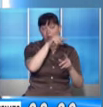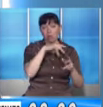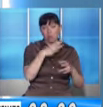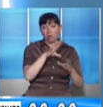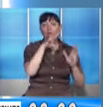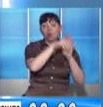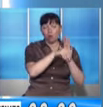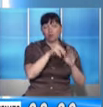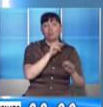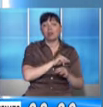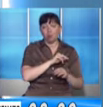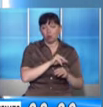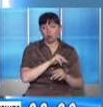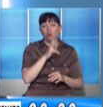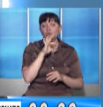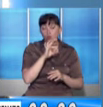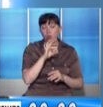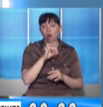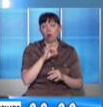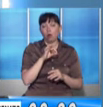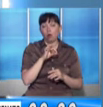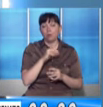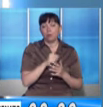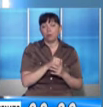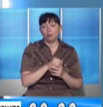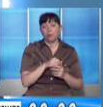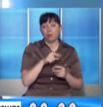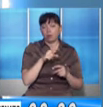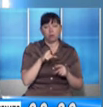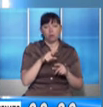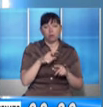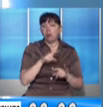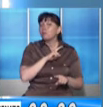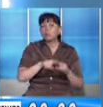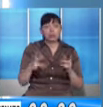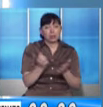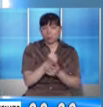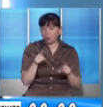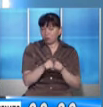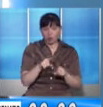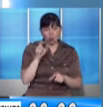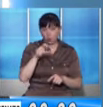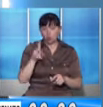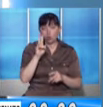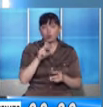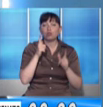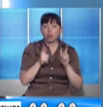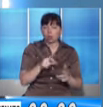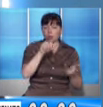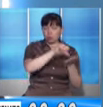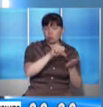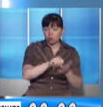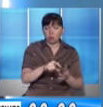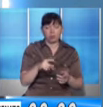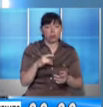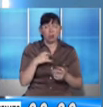votare. Dar să găsești persoane în secțiile de votare foarte repede este un pic cam dificil, plus că am fost puși în situația în